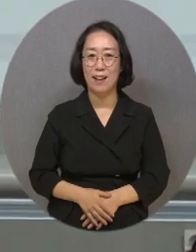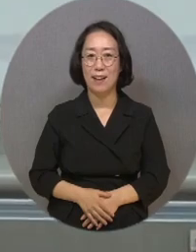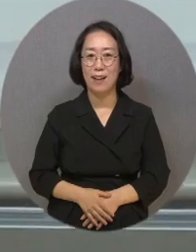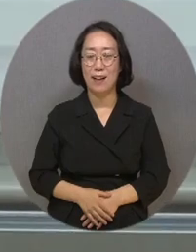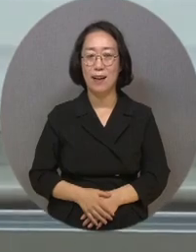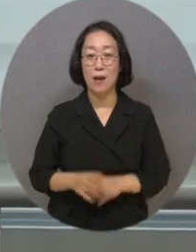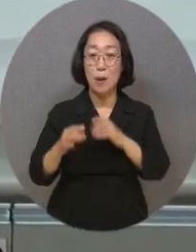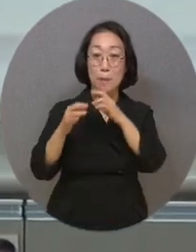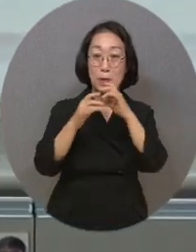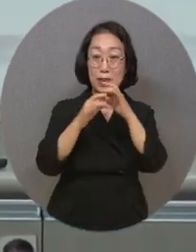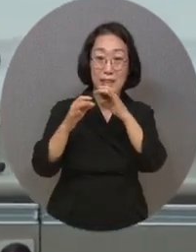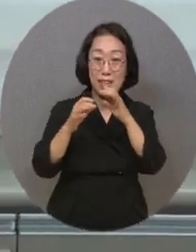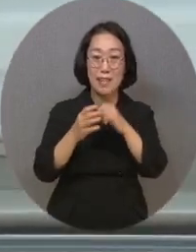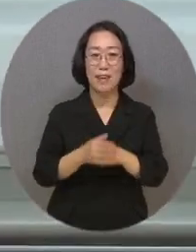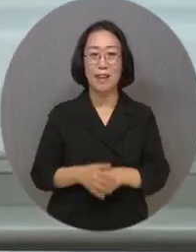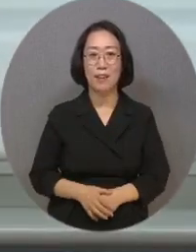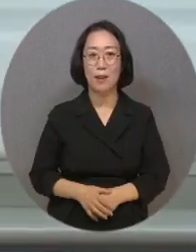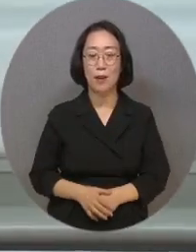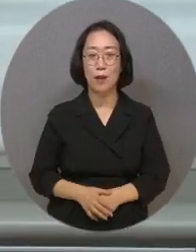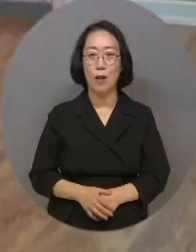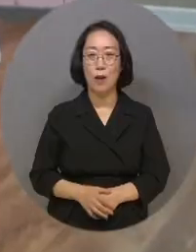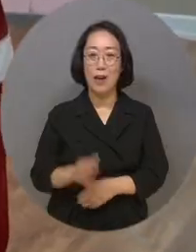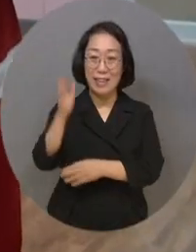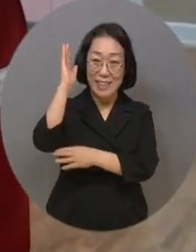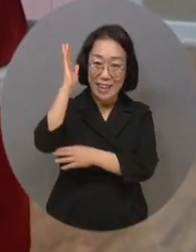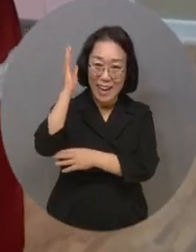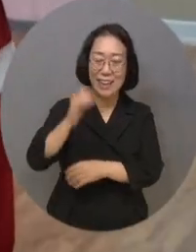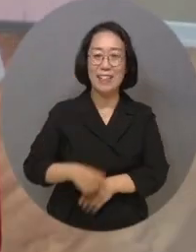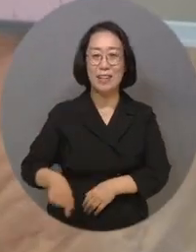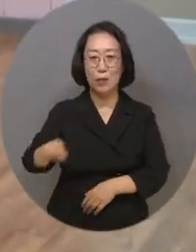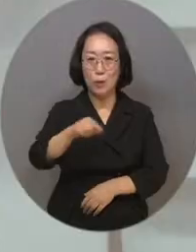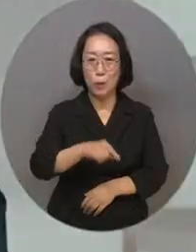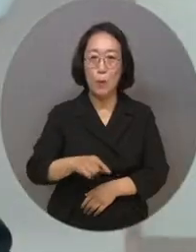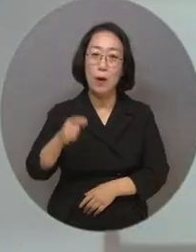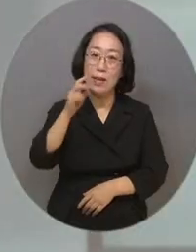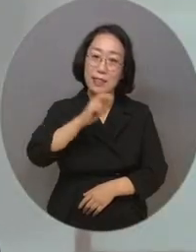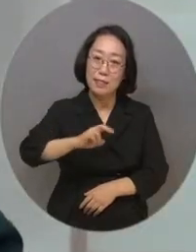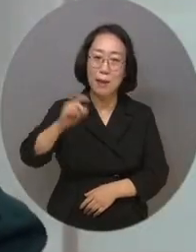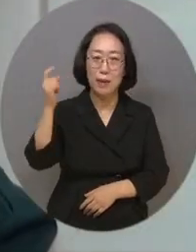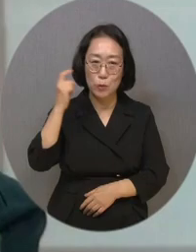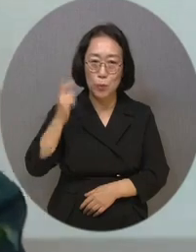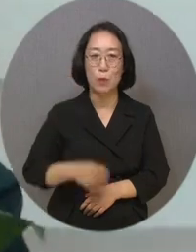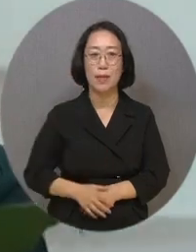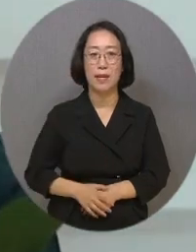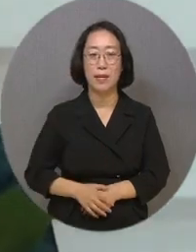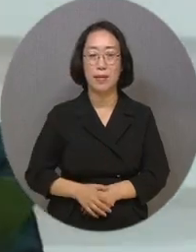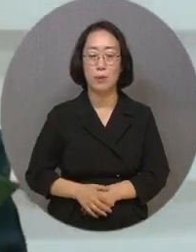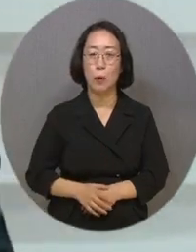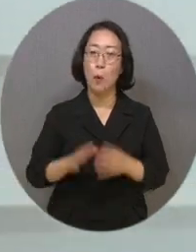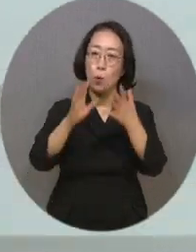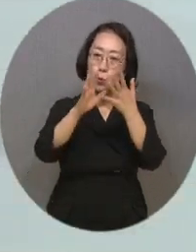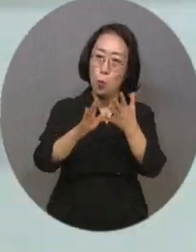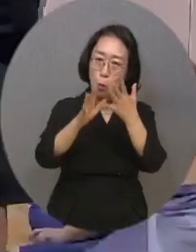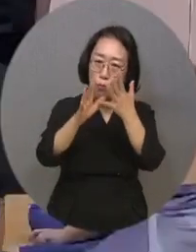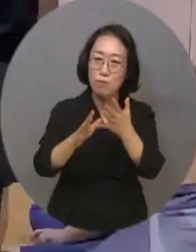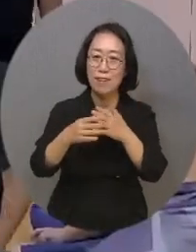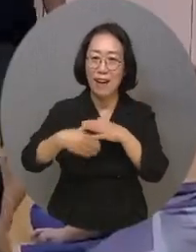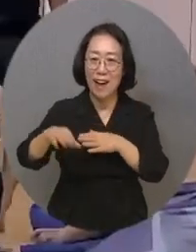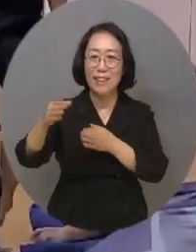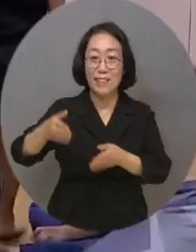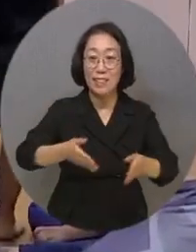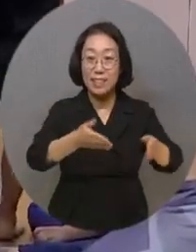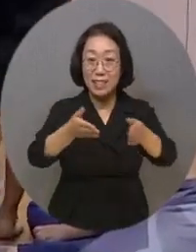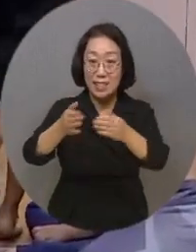유명한 김충근 선생님이 들려주는 동화와 풀피리 연주, 효자 앙상블, 소풍 가는 길 등 지역의